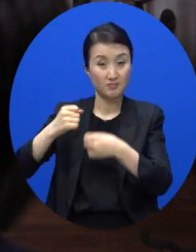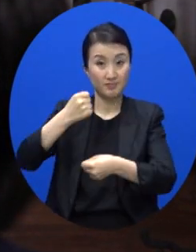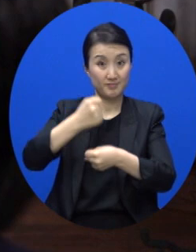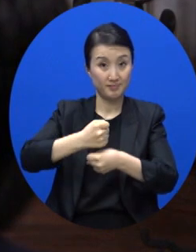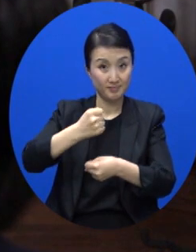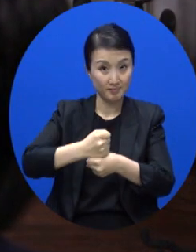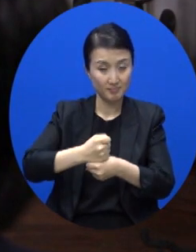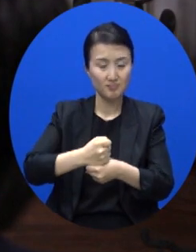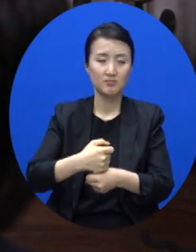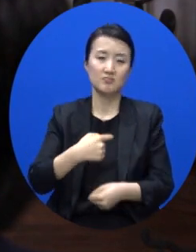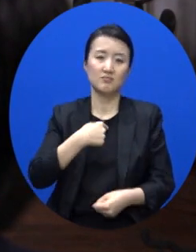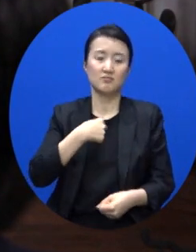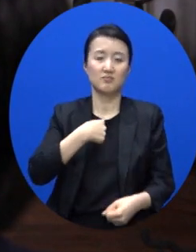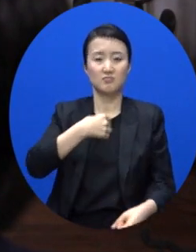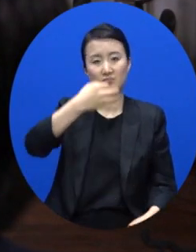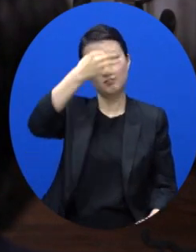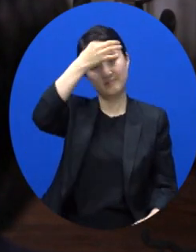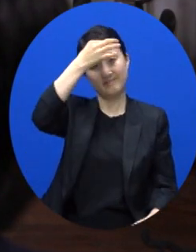기능 전성자로